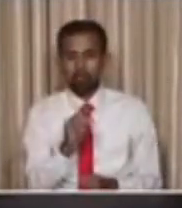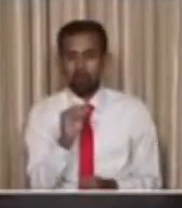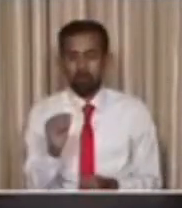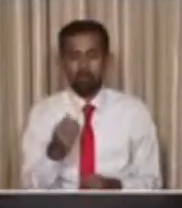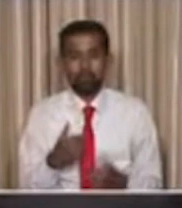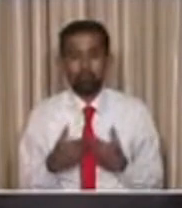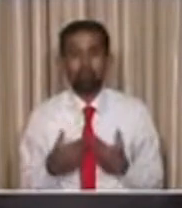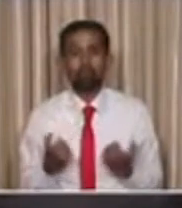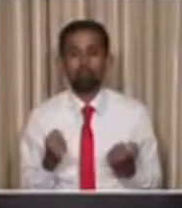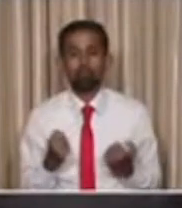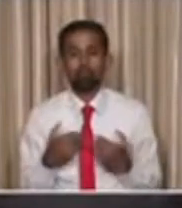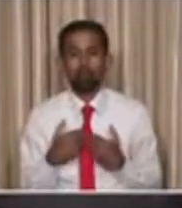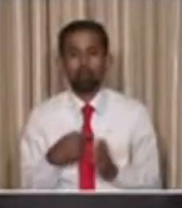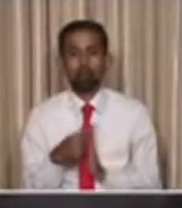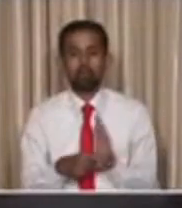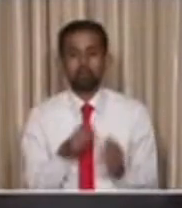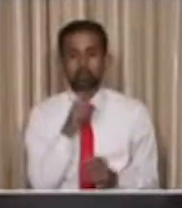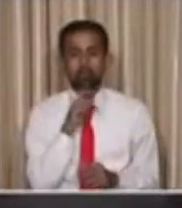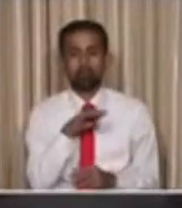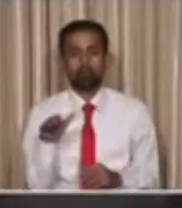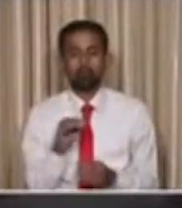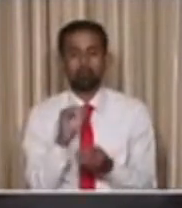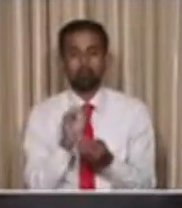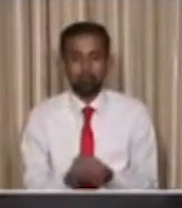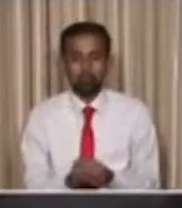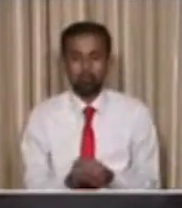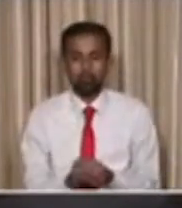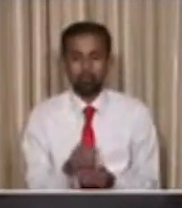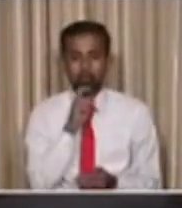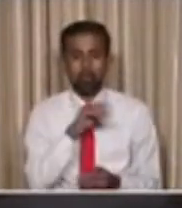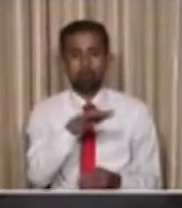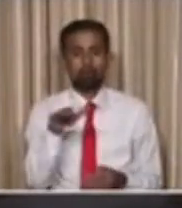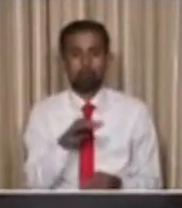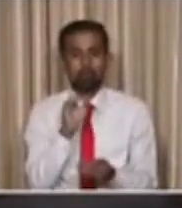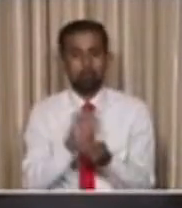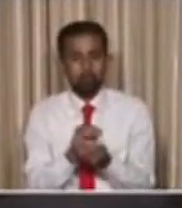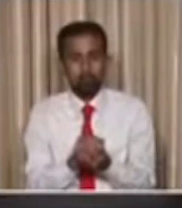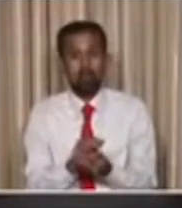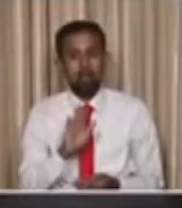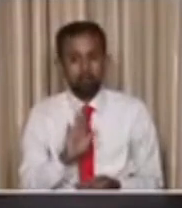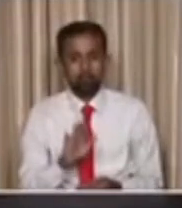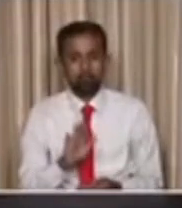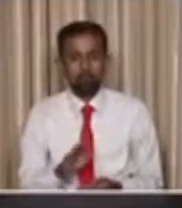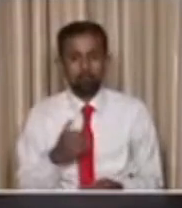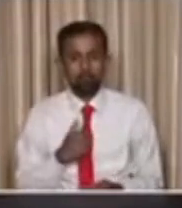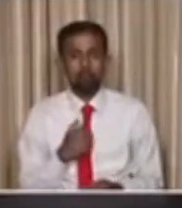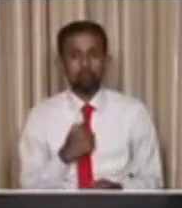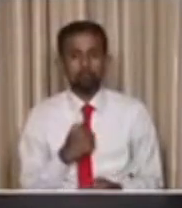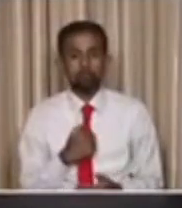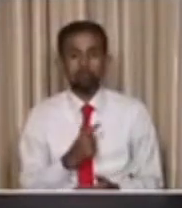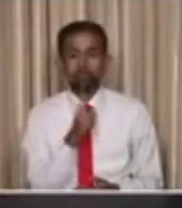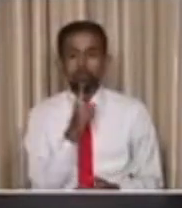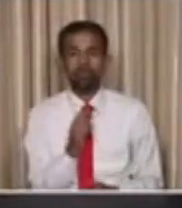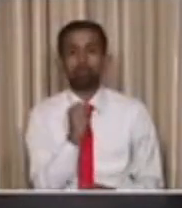අපි මොකක්ද අපේ රටේ අධිකරණ පද්ධතිය සුරක්ෂිතයි අධිකරණ පද්ධතිය අපි ආරක්ෂාය කරනවායි කියලා අපි මොකක්ද දෙන